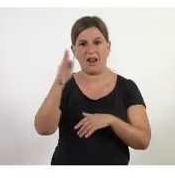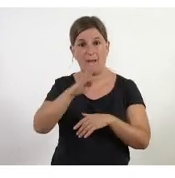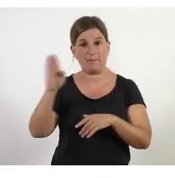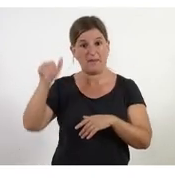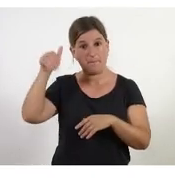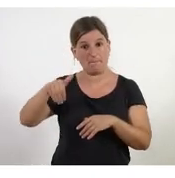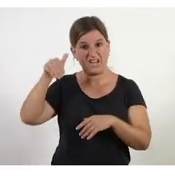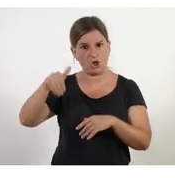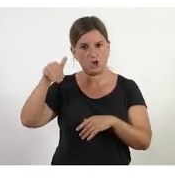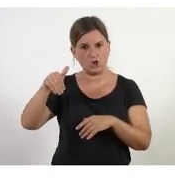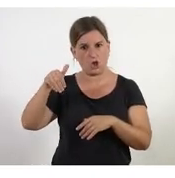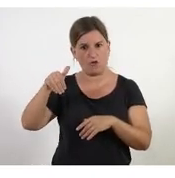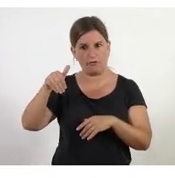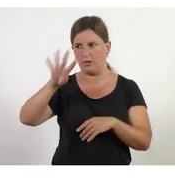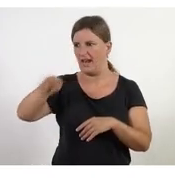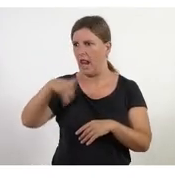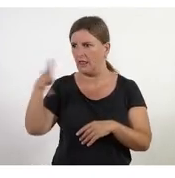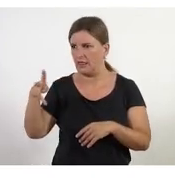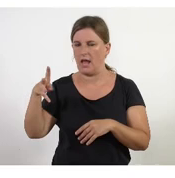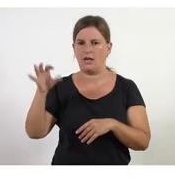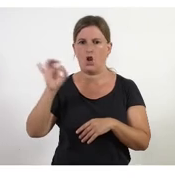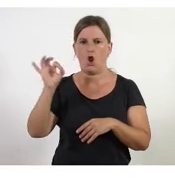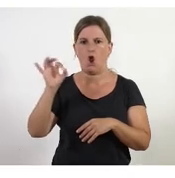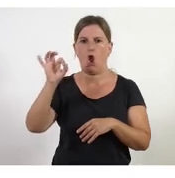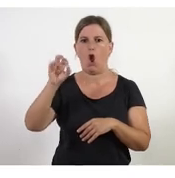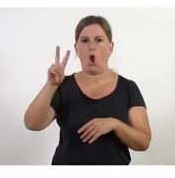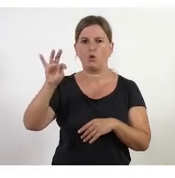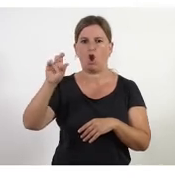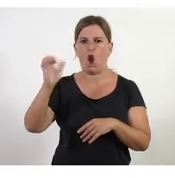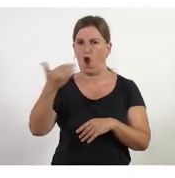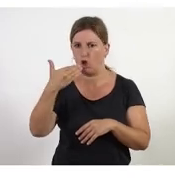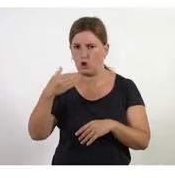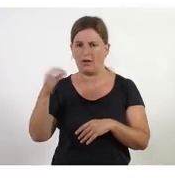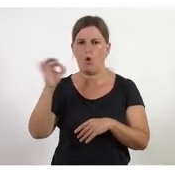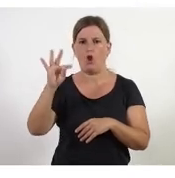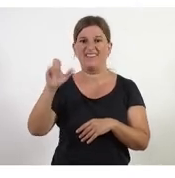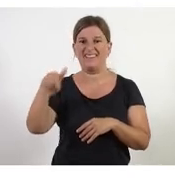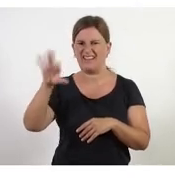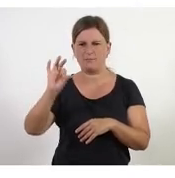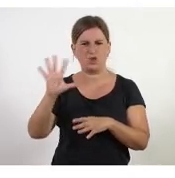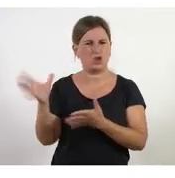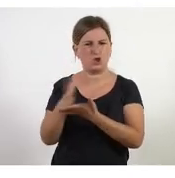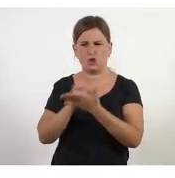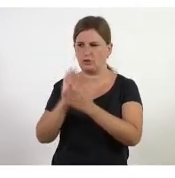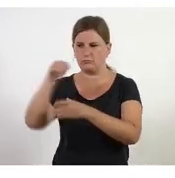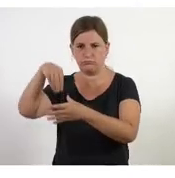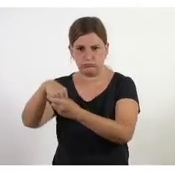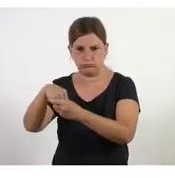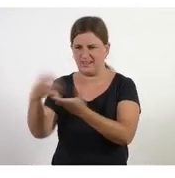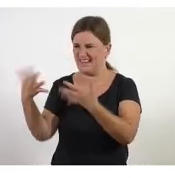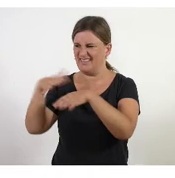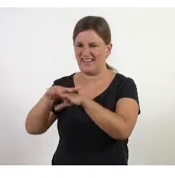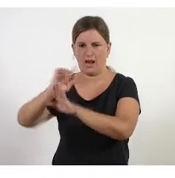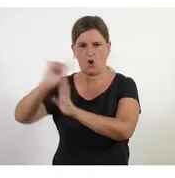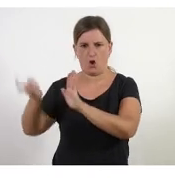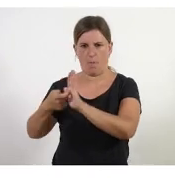Microsoft, sigui el calendari, sigui l'Outlook, sigui Teams, qualsevol aplicació està integrada amb totes les altres.